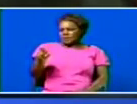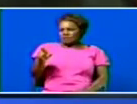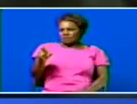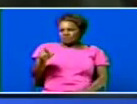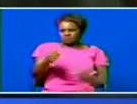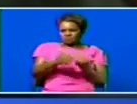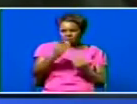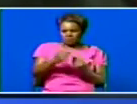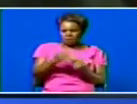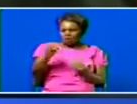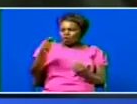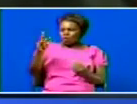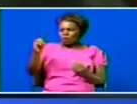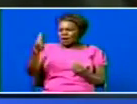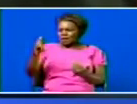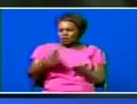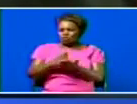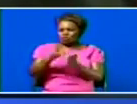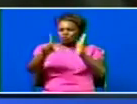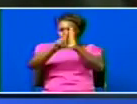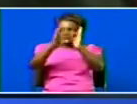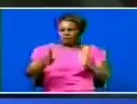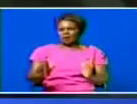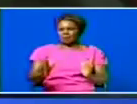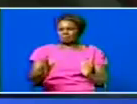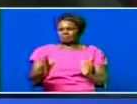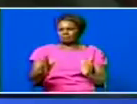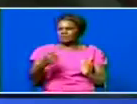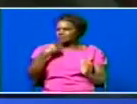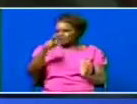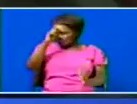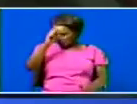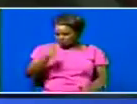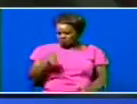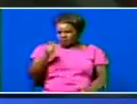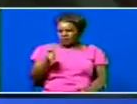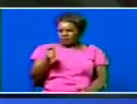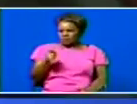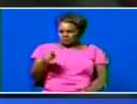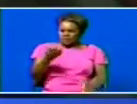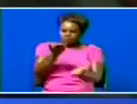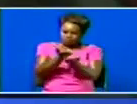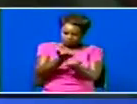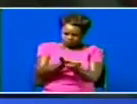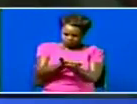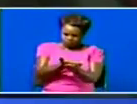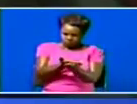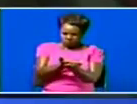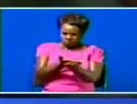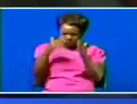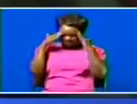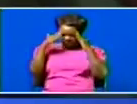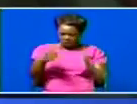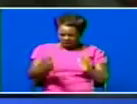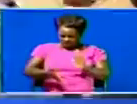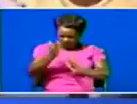mapendeleo. Omar kupitia wakili wake Yusuf Abubakar alimwarifu jaji Achode kuwa ombi hilo linataka liangaliwe